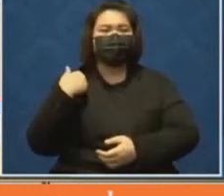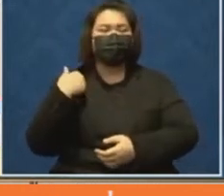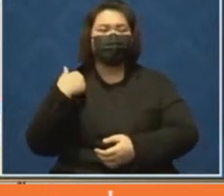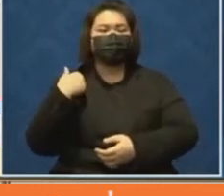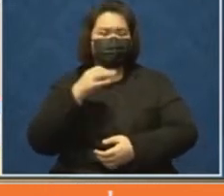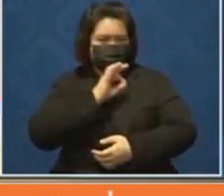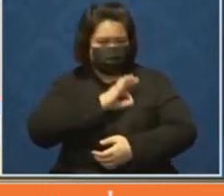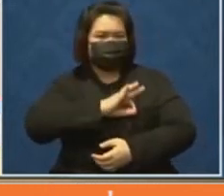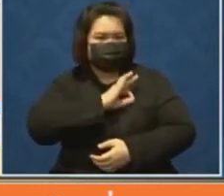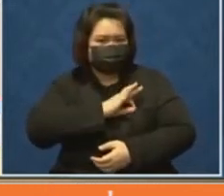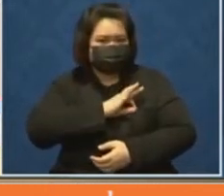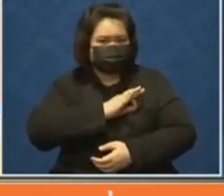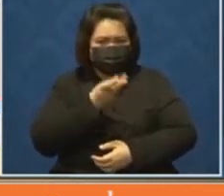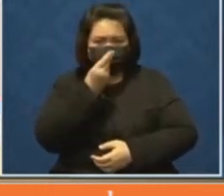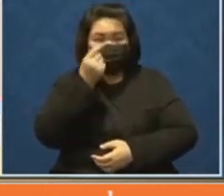จะมี